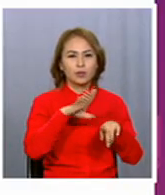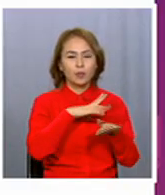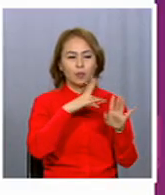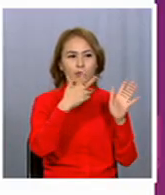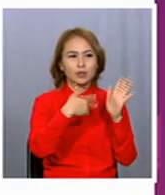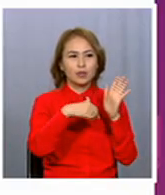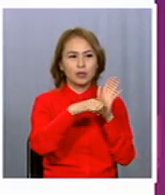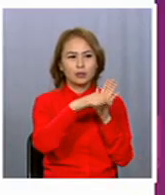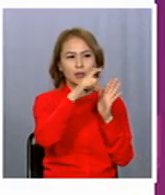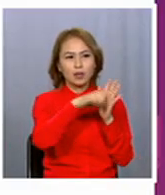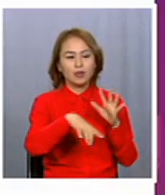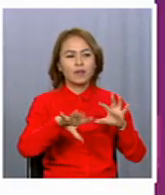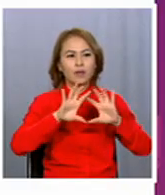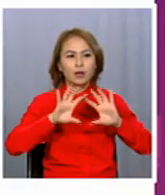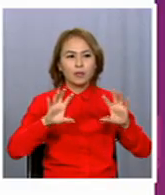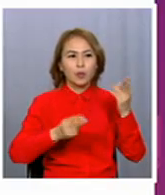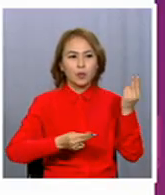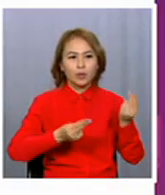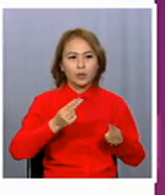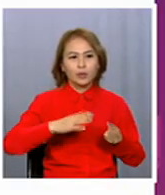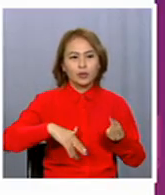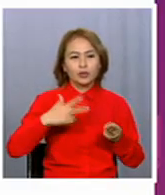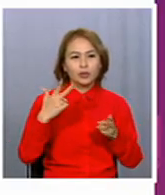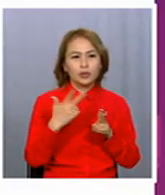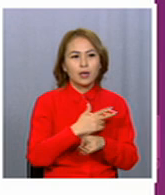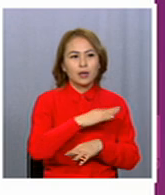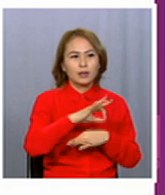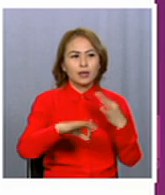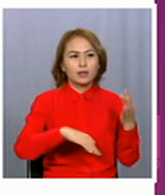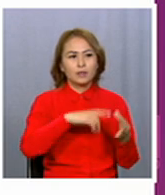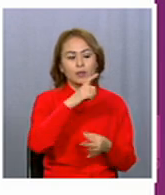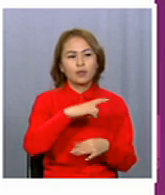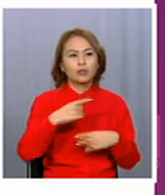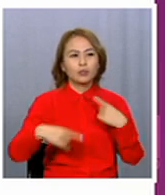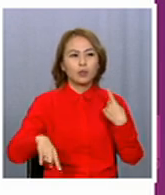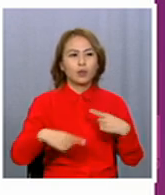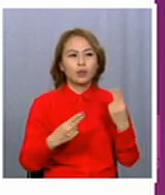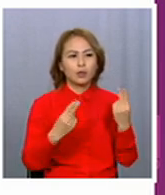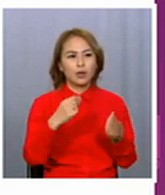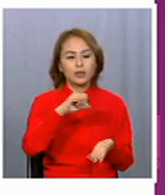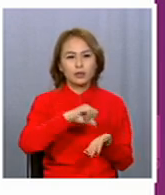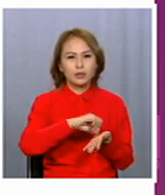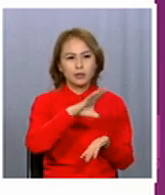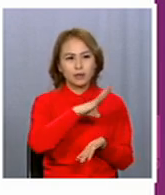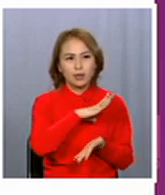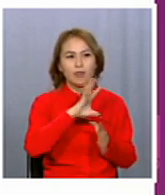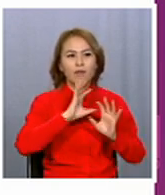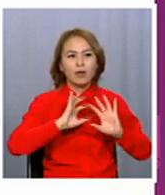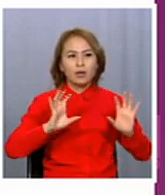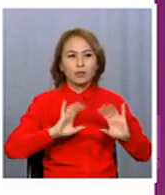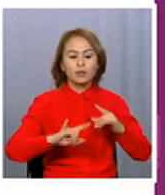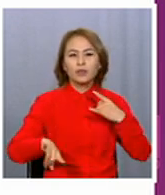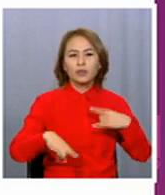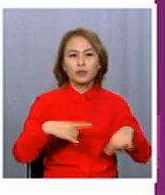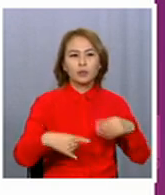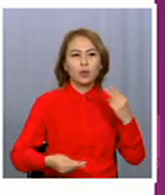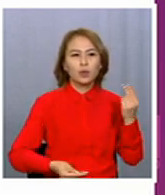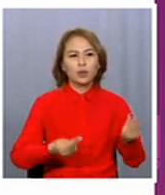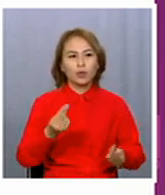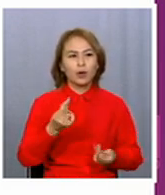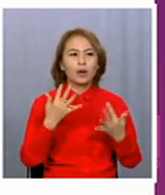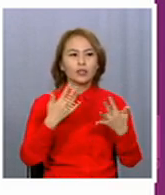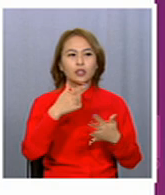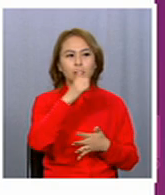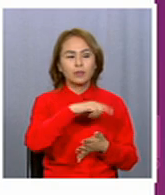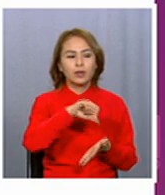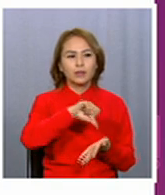адам волейбол ойнауға, одан 3 есе артық адам футбол ойнауға қатысты. Волейбол мен футбол ойнауға